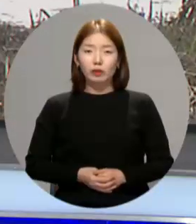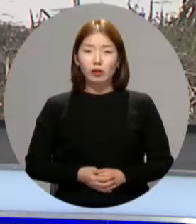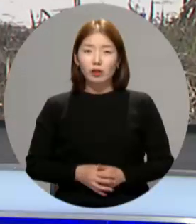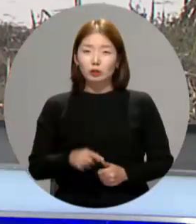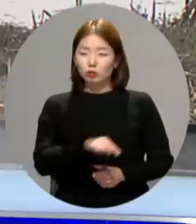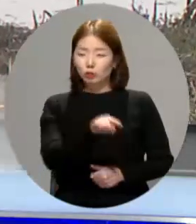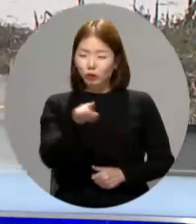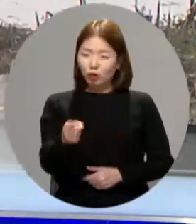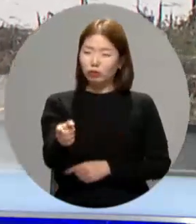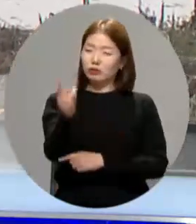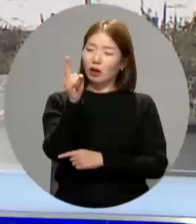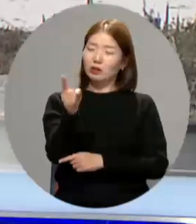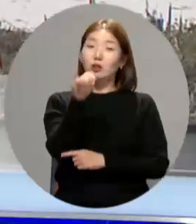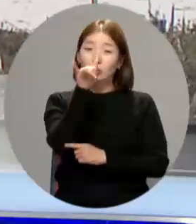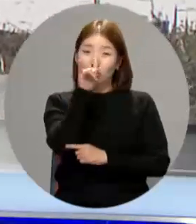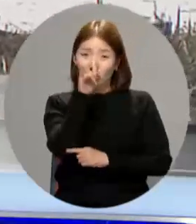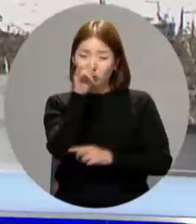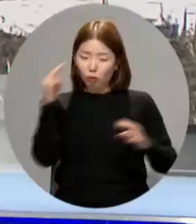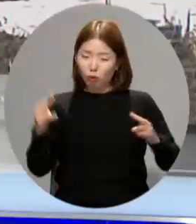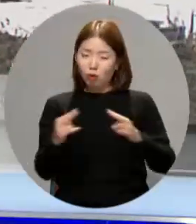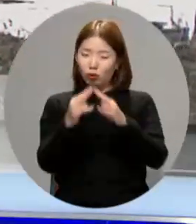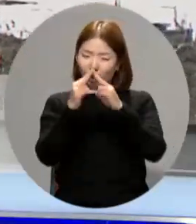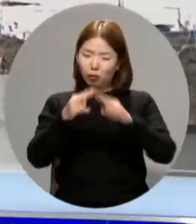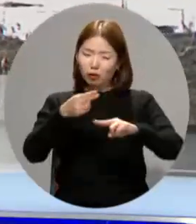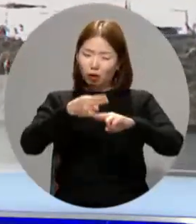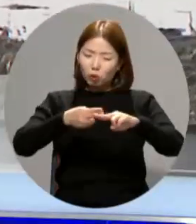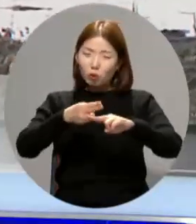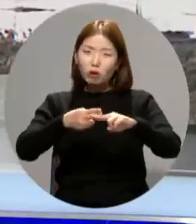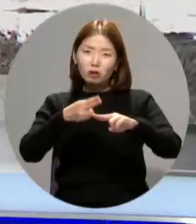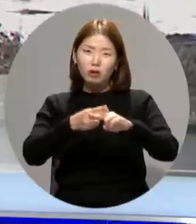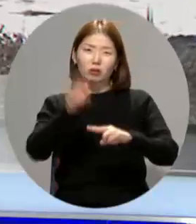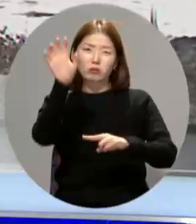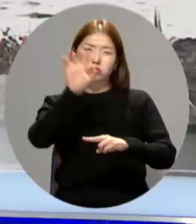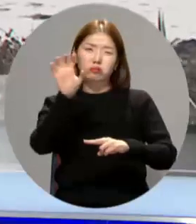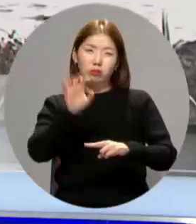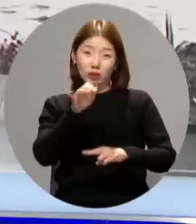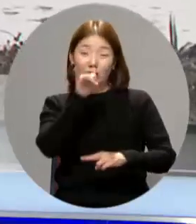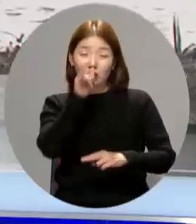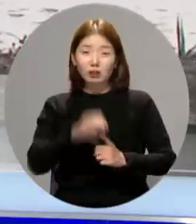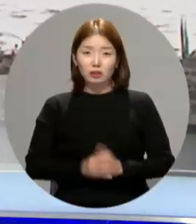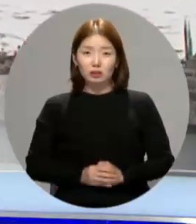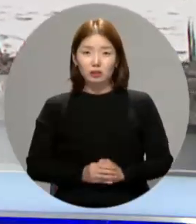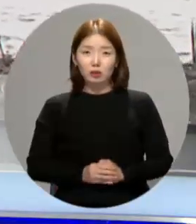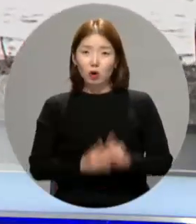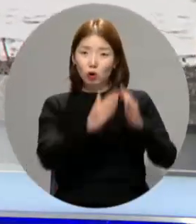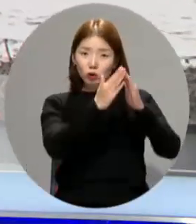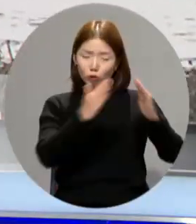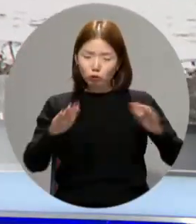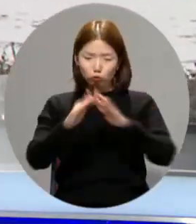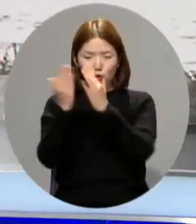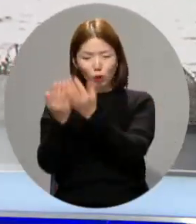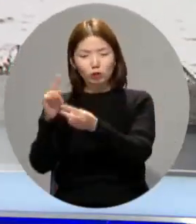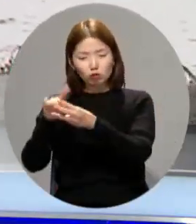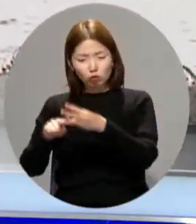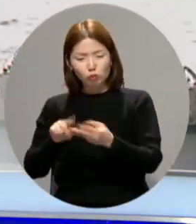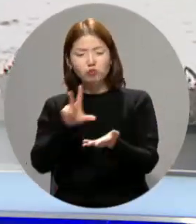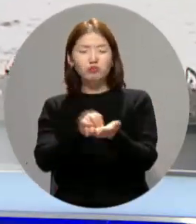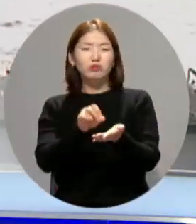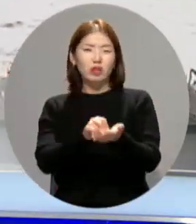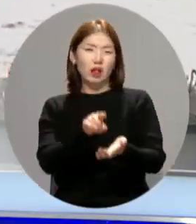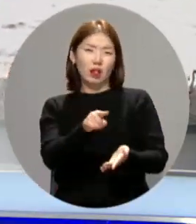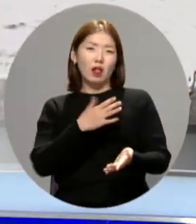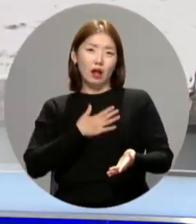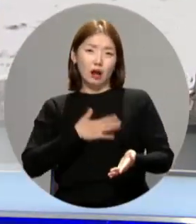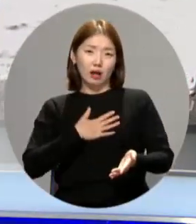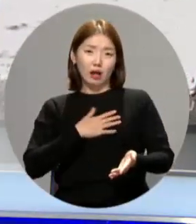국가하천에서 버젓이 낚시를 하고 야영과 취사를 하는 행위가 계속되고 있습니다. 전주시와 완주군도 문제점을 인지하고